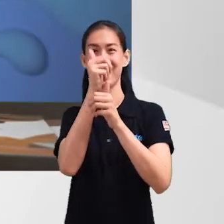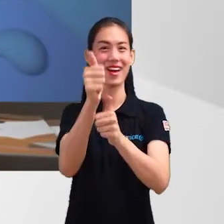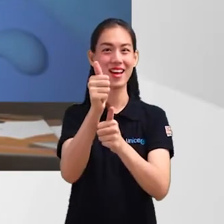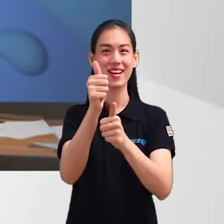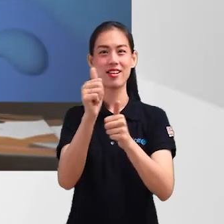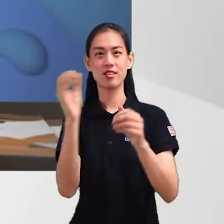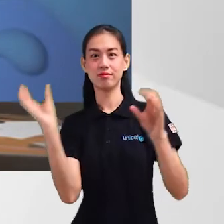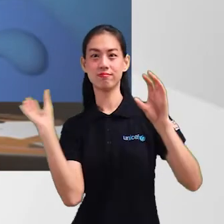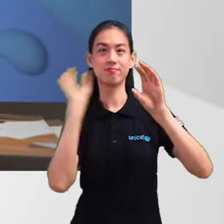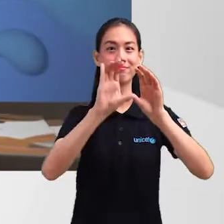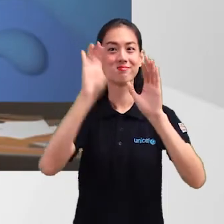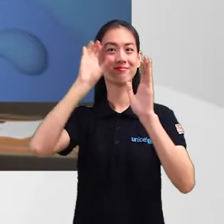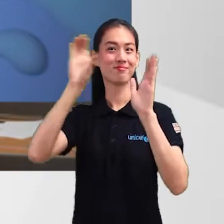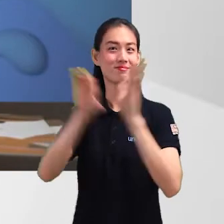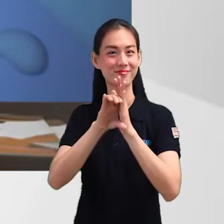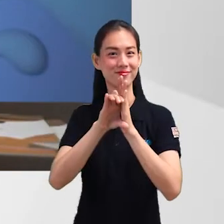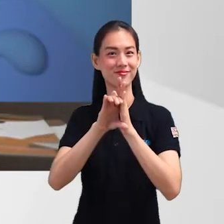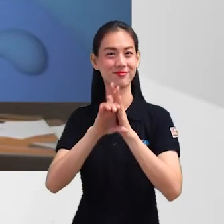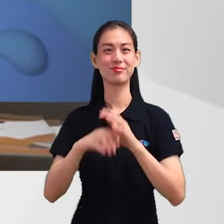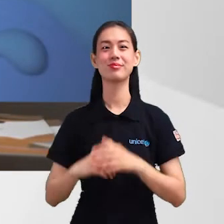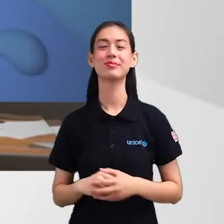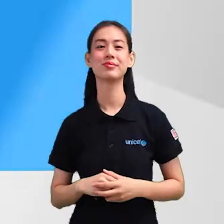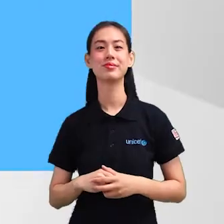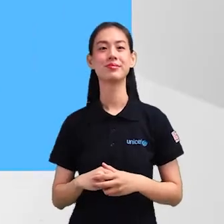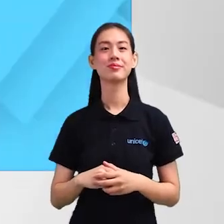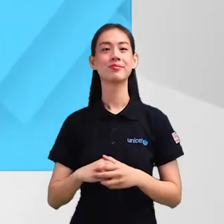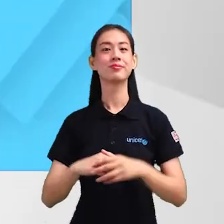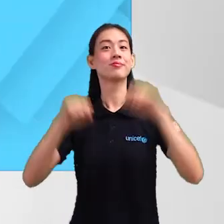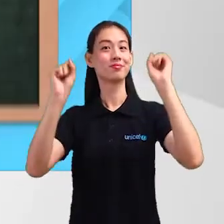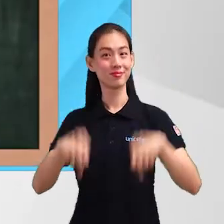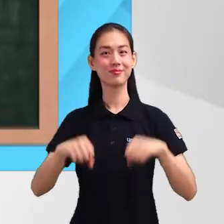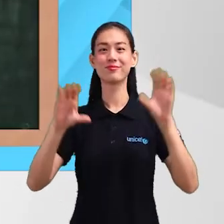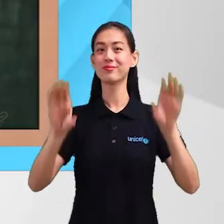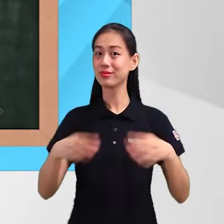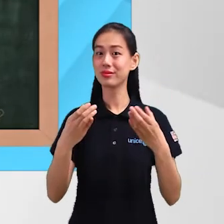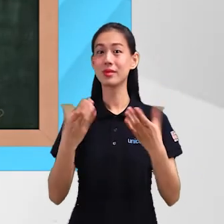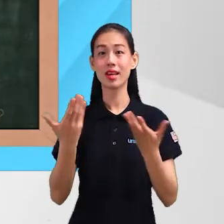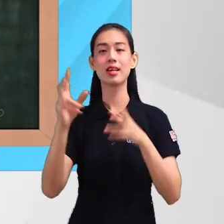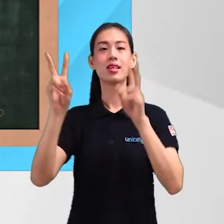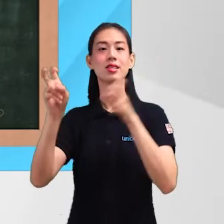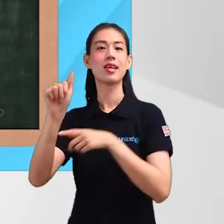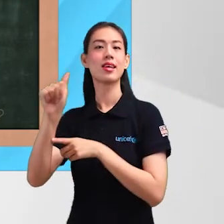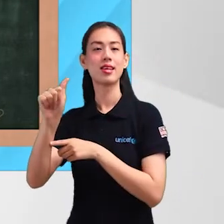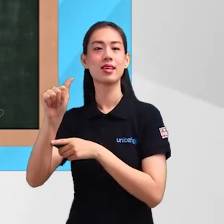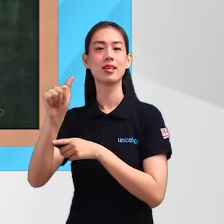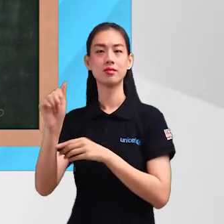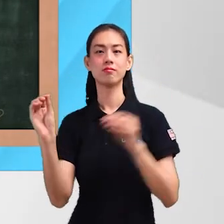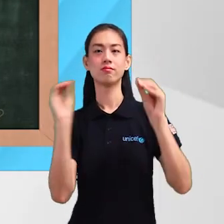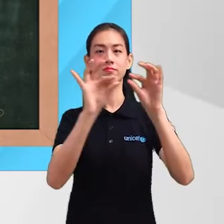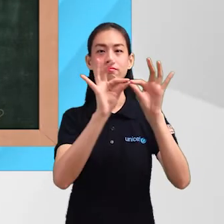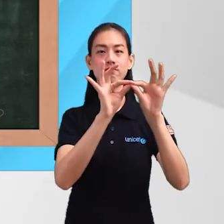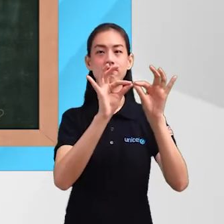Jom kita buatkan laman web kita lebih menarik dengan menambahkan image dan pautan. Kita boleh membina pautan menggunakan tag